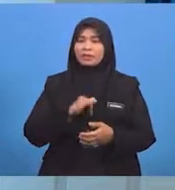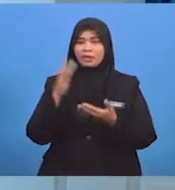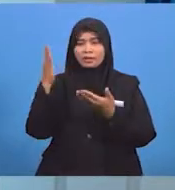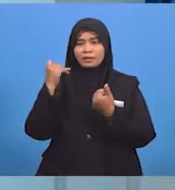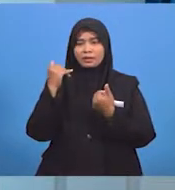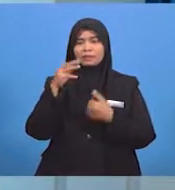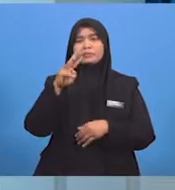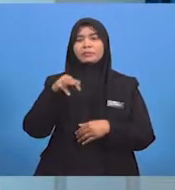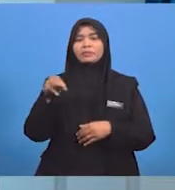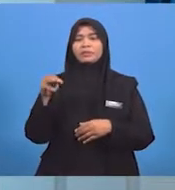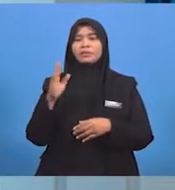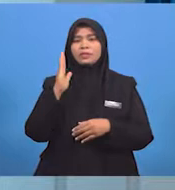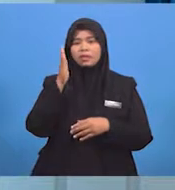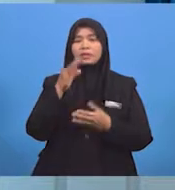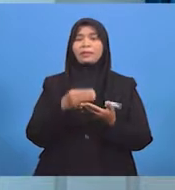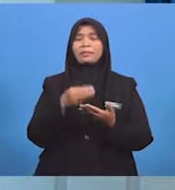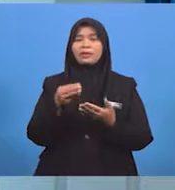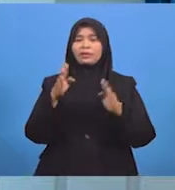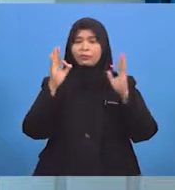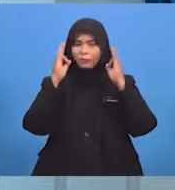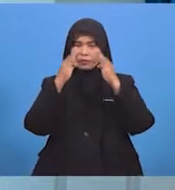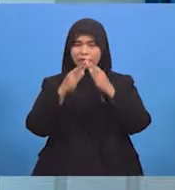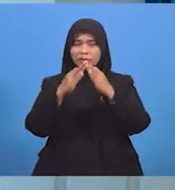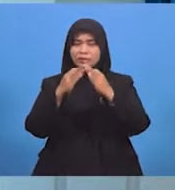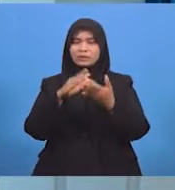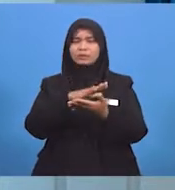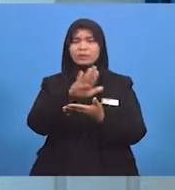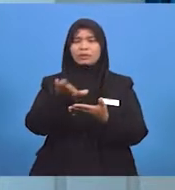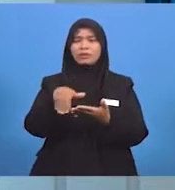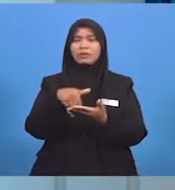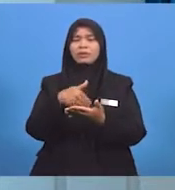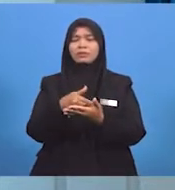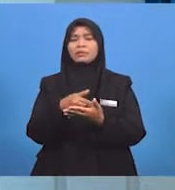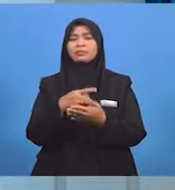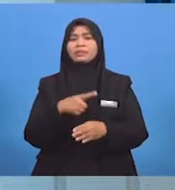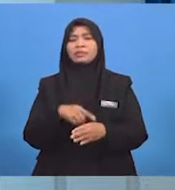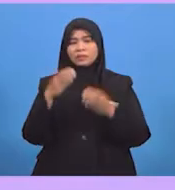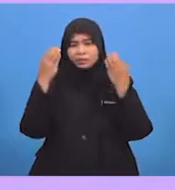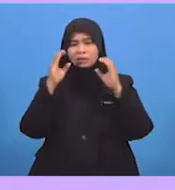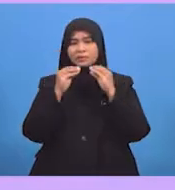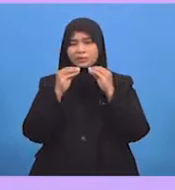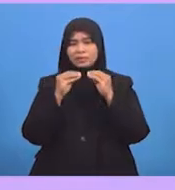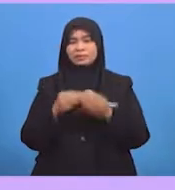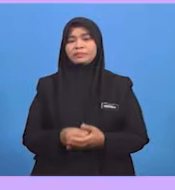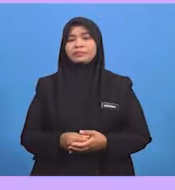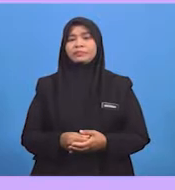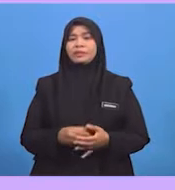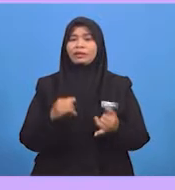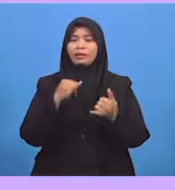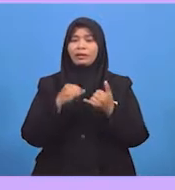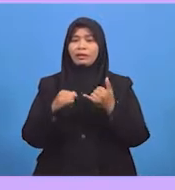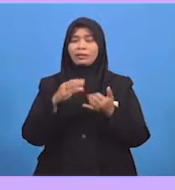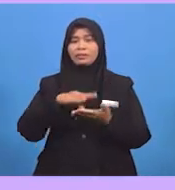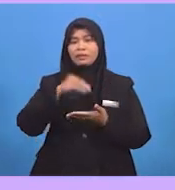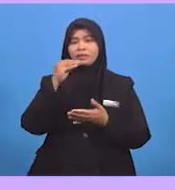berharap murid-murid akan memberi tumpuan sepenuhnya semasa penerangan saya nanti. Di akhir